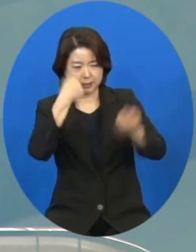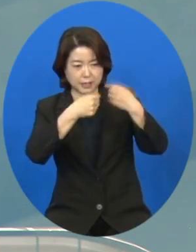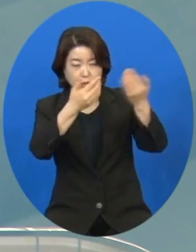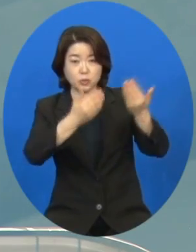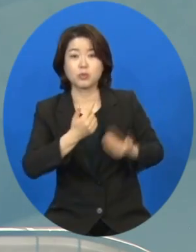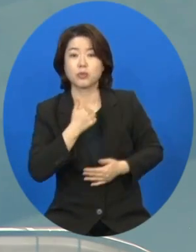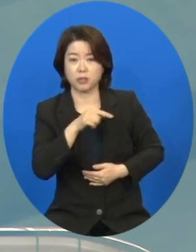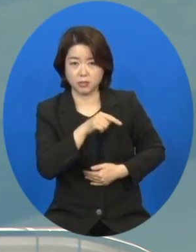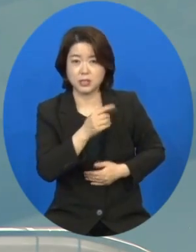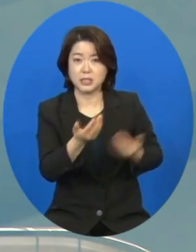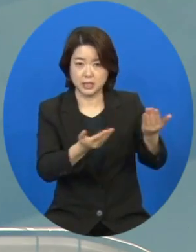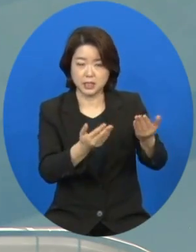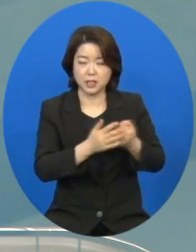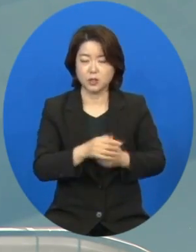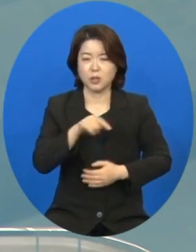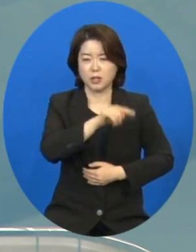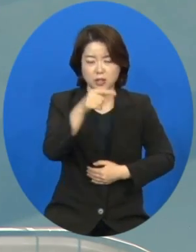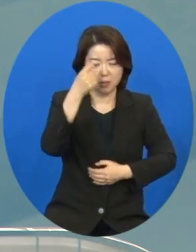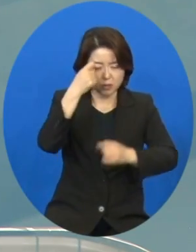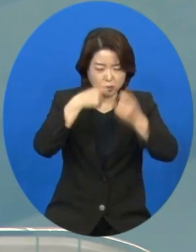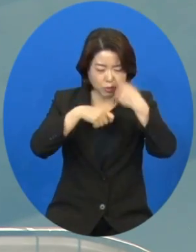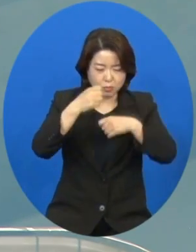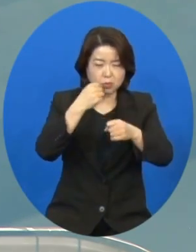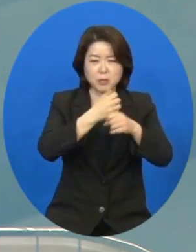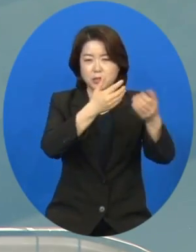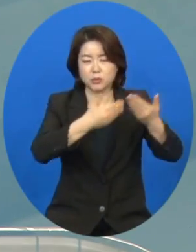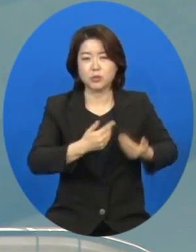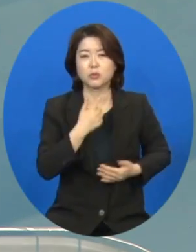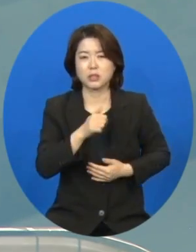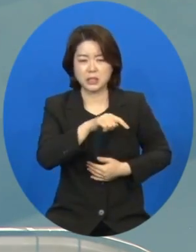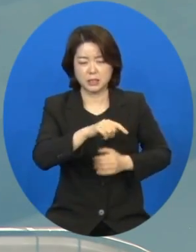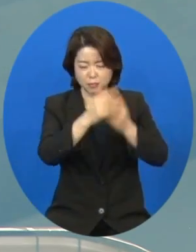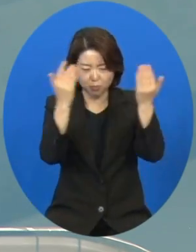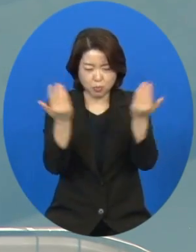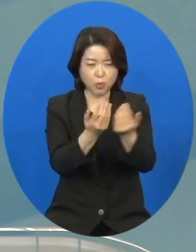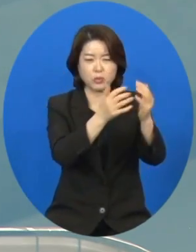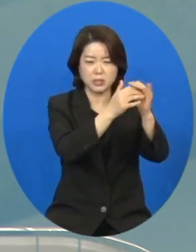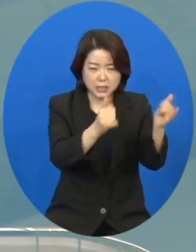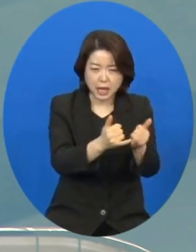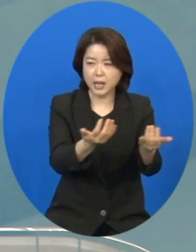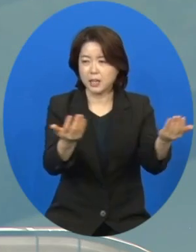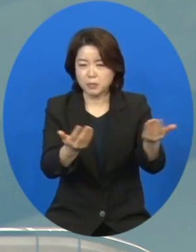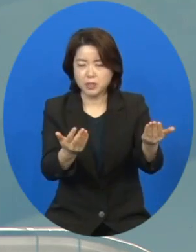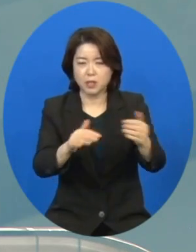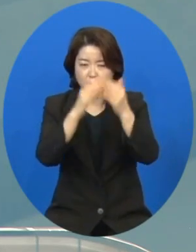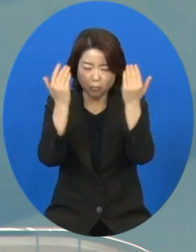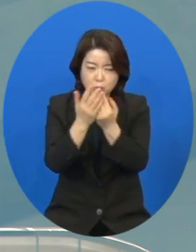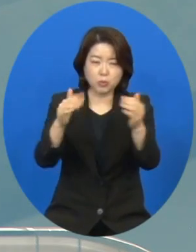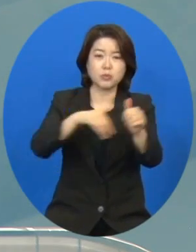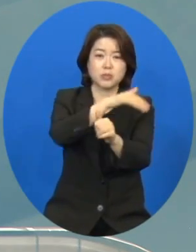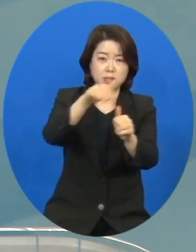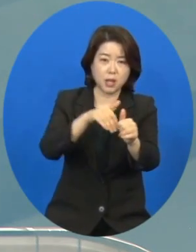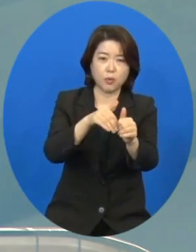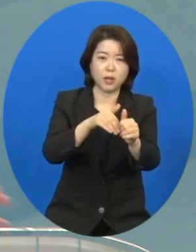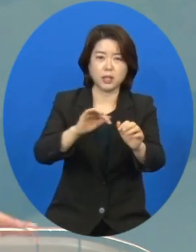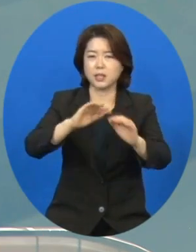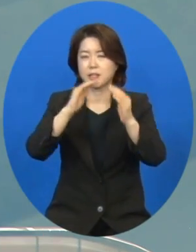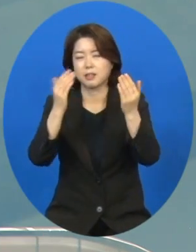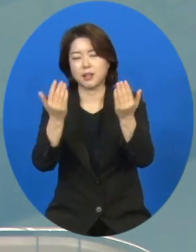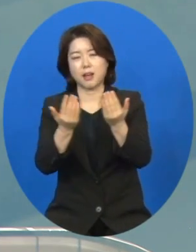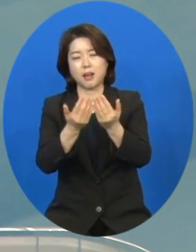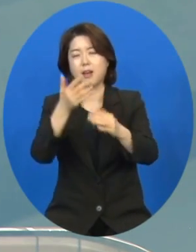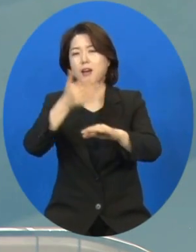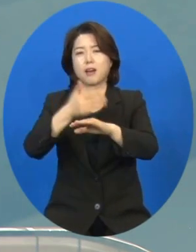하고 여러분을 눈물 쏟게 만들고 했던 그 모든 사람들과 그 모든 상황이 다